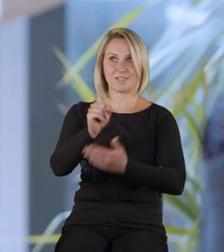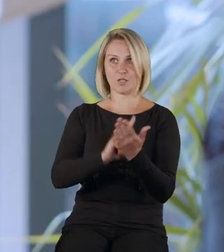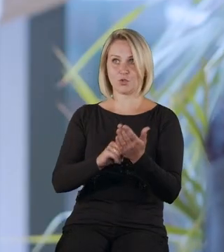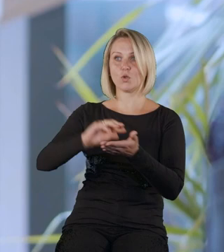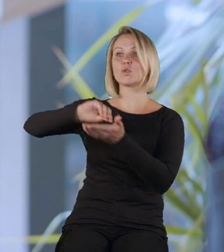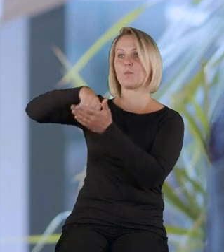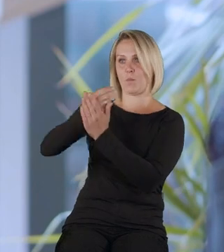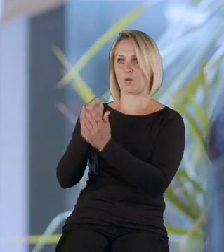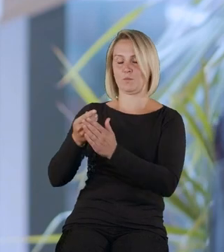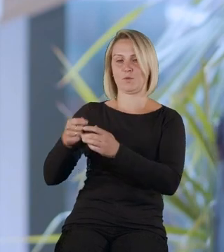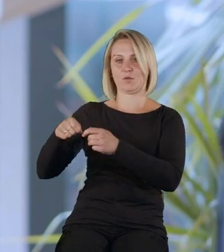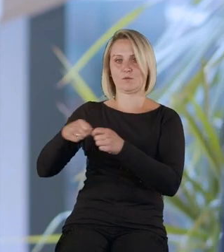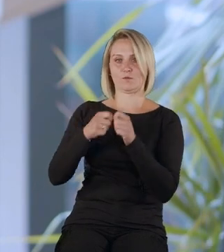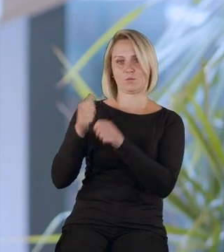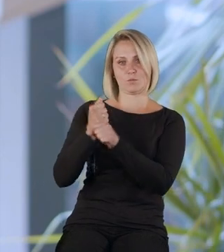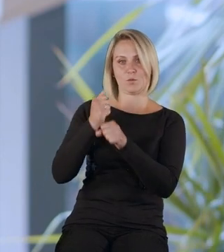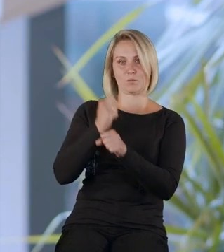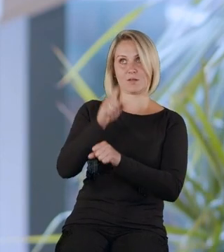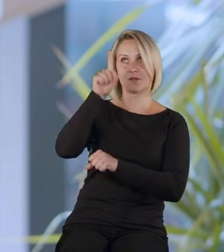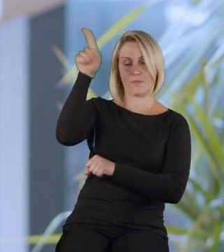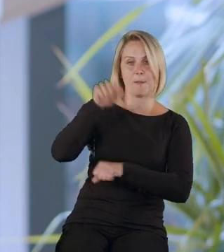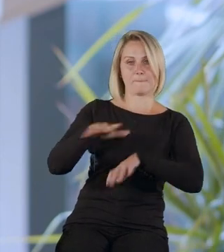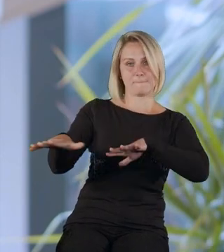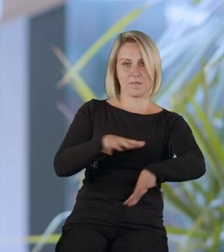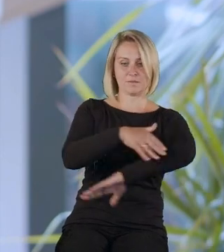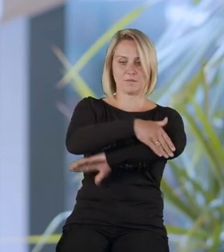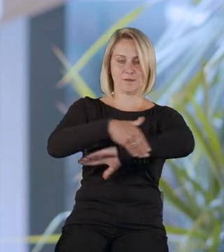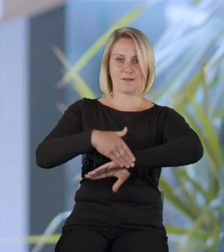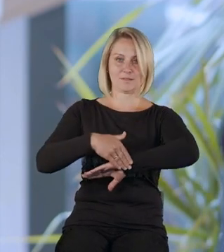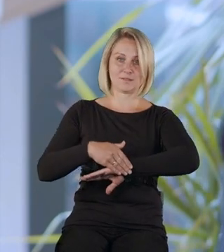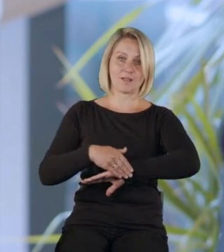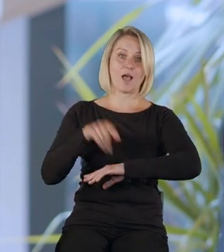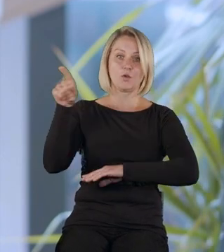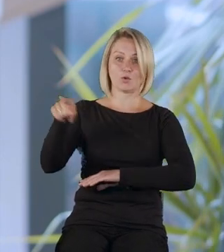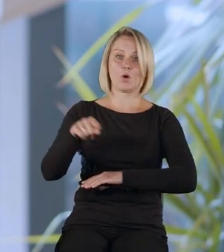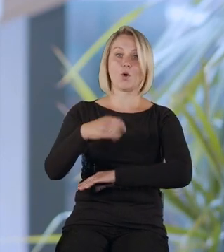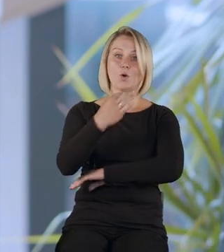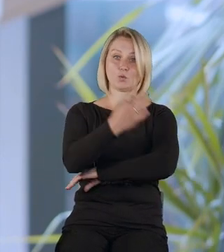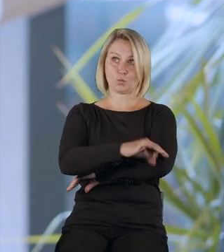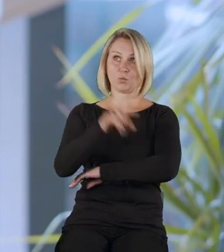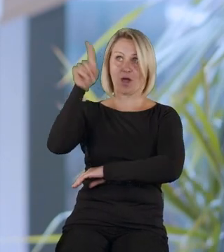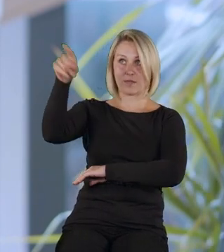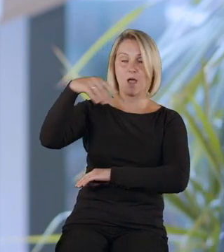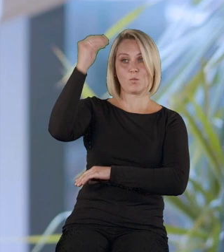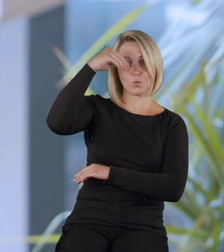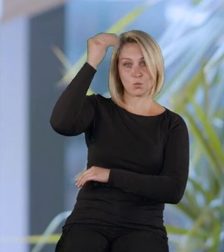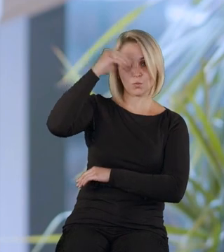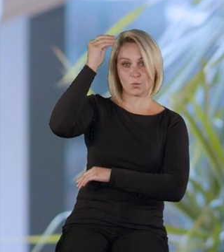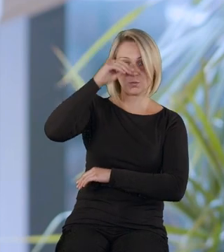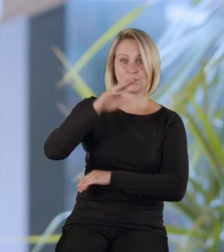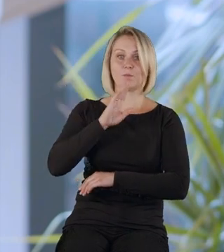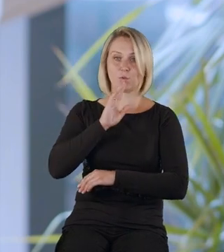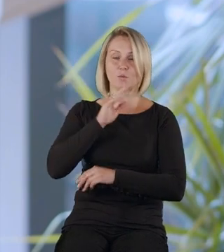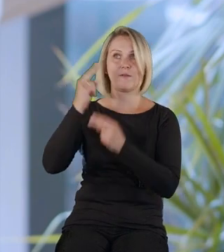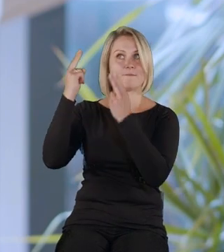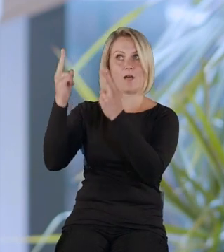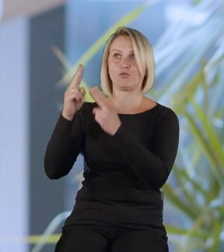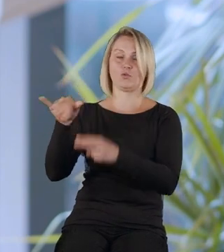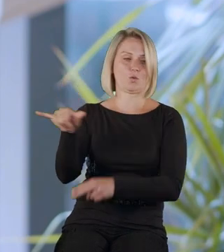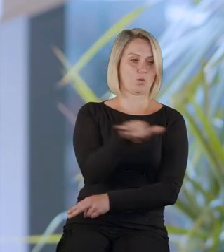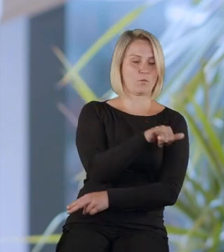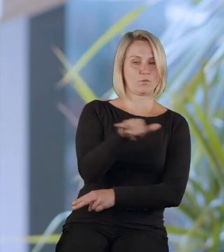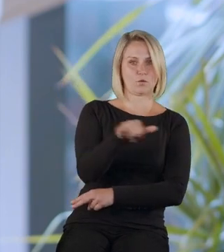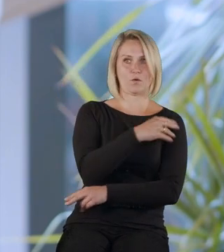o współpracy z daną uczelnią zagraniczną. Studia w uczelni zagranicznej są równoważne ze